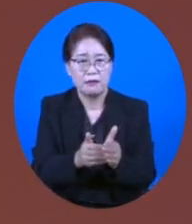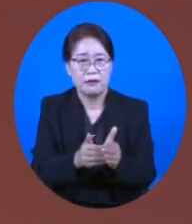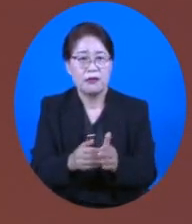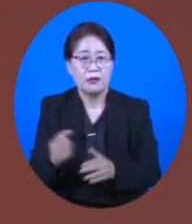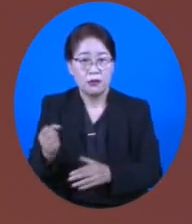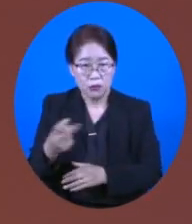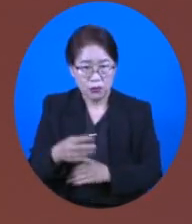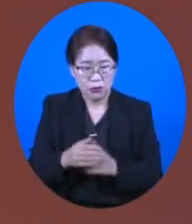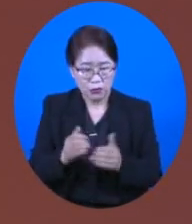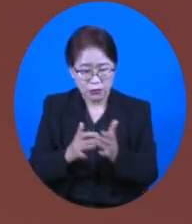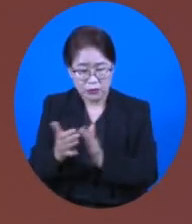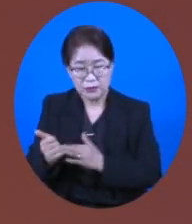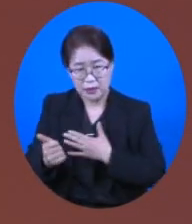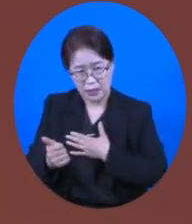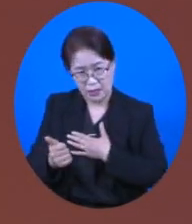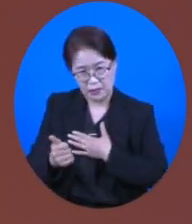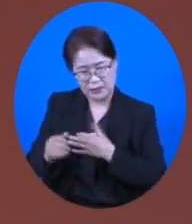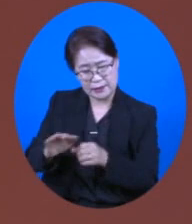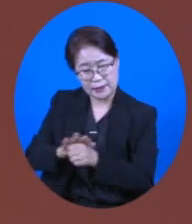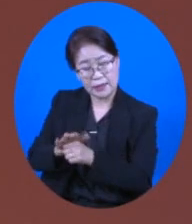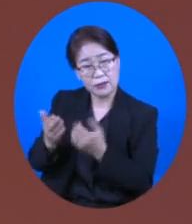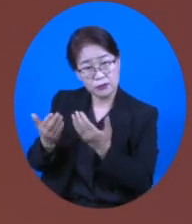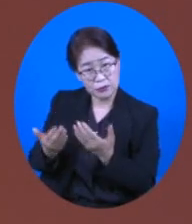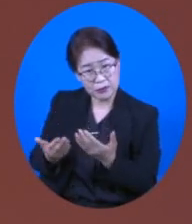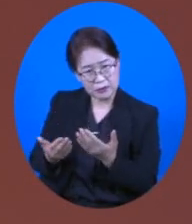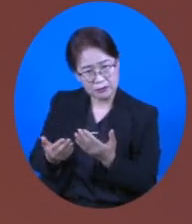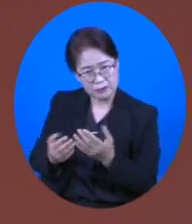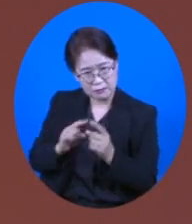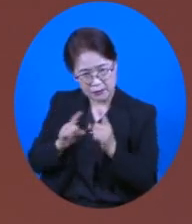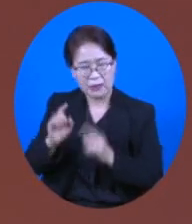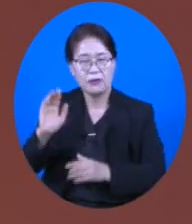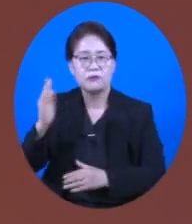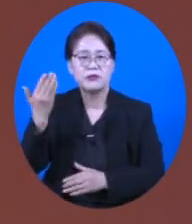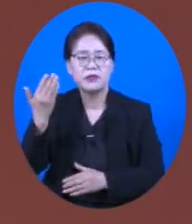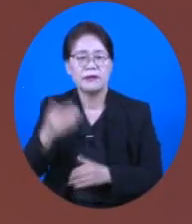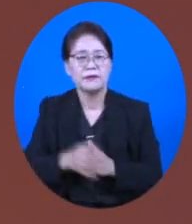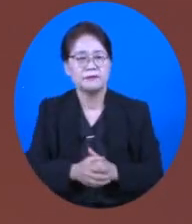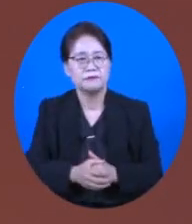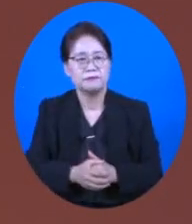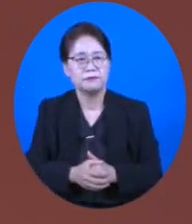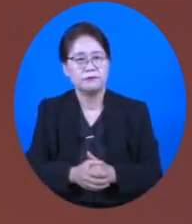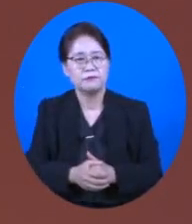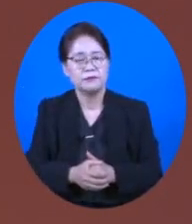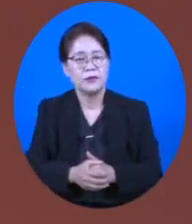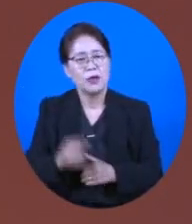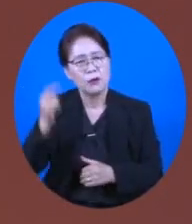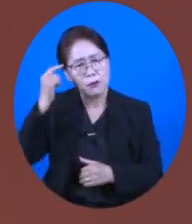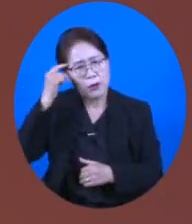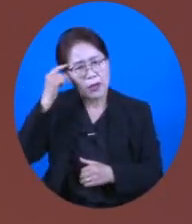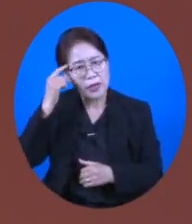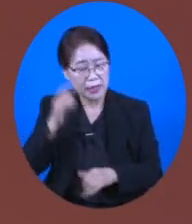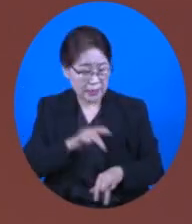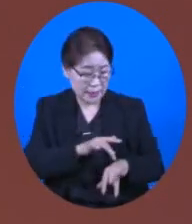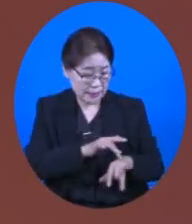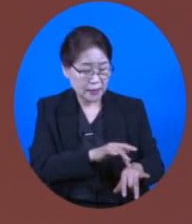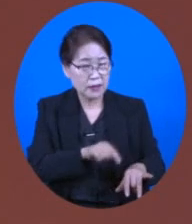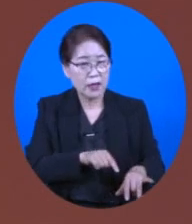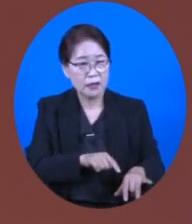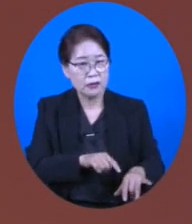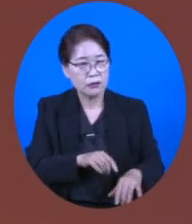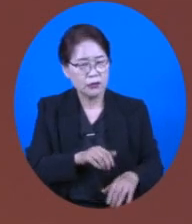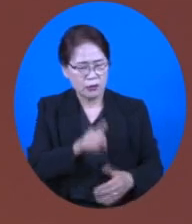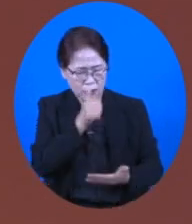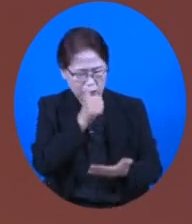뿐만 아니라 예수님이 나를 얼마나 사랑하시는지를 말해줘야 돼요. 왜냐 그러면 사탄이요, 우리의